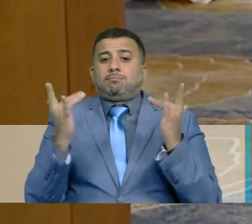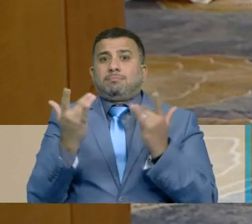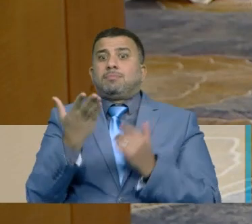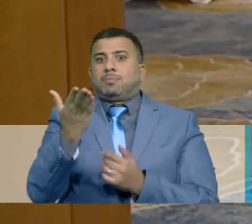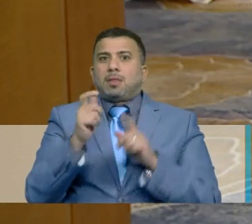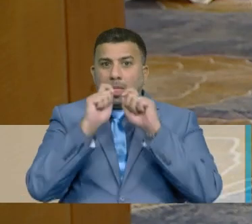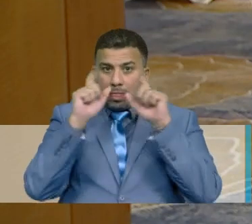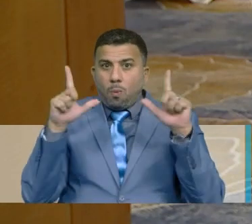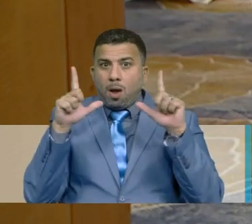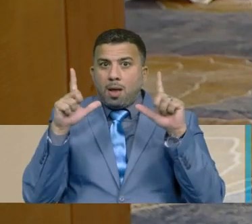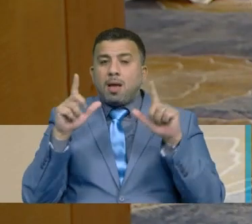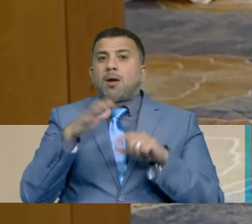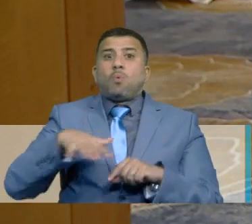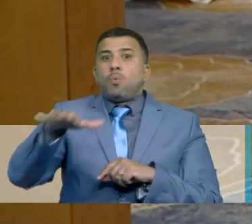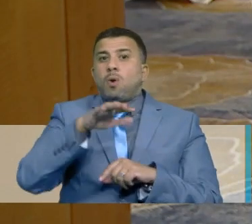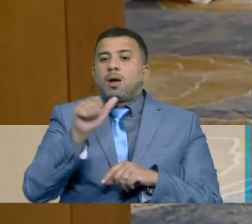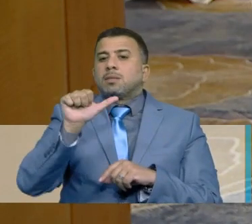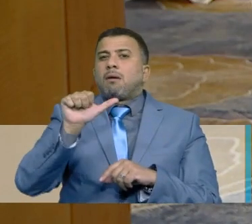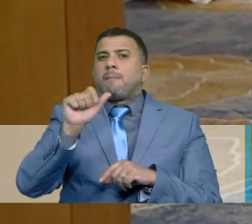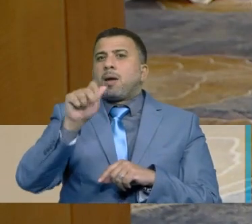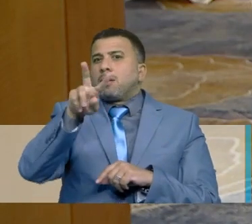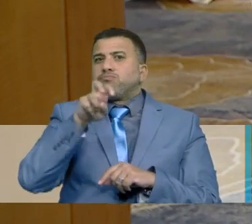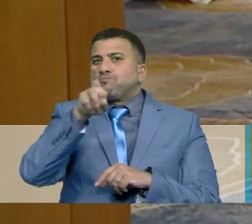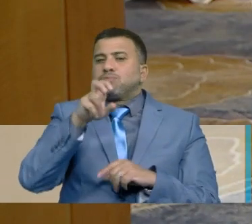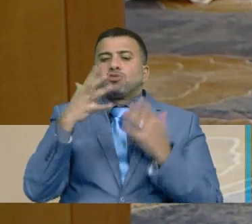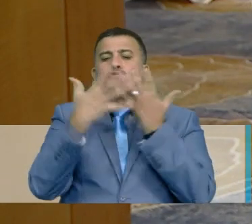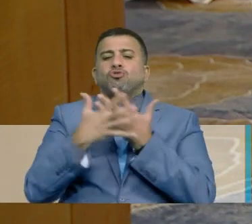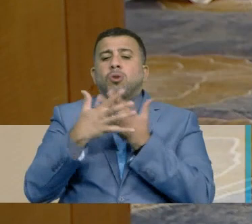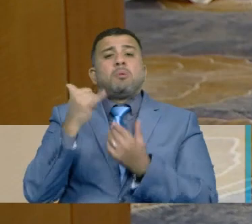لبرنامج التوعية العامة بضريبة الشركات